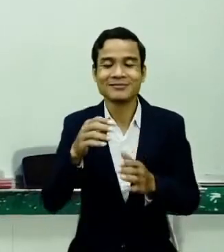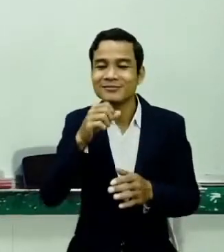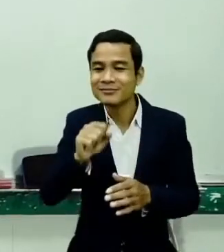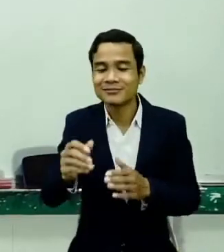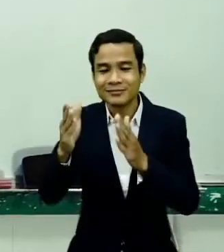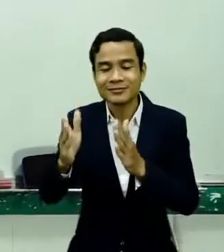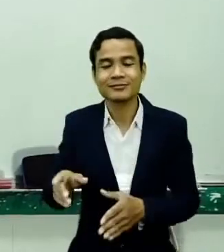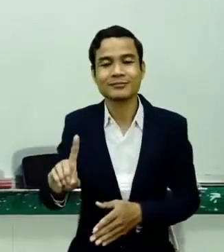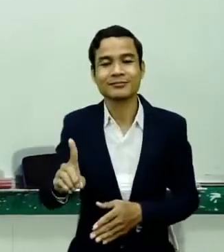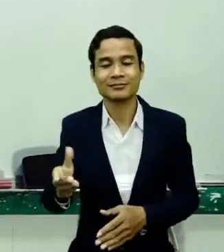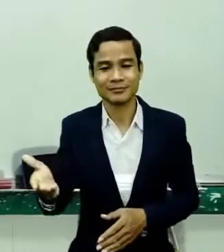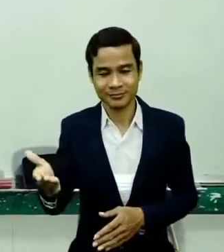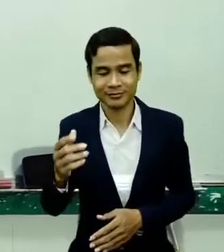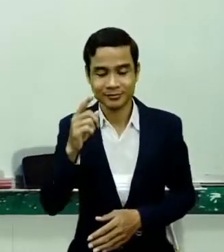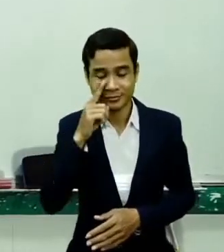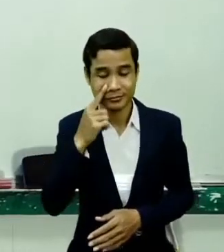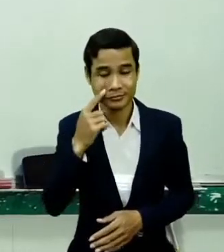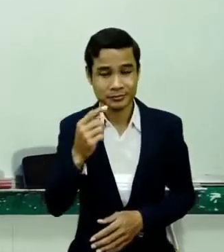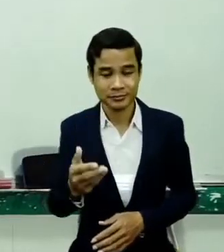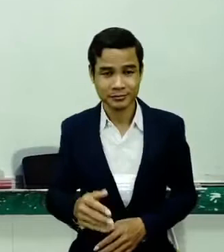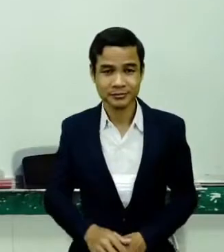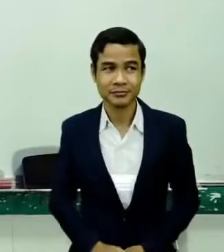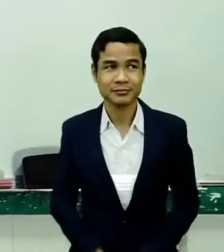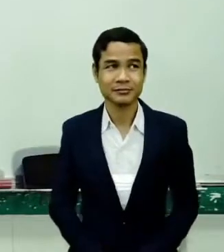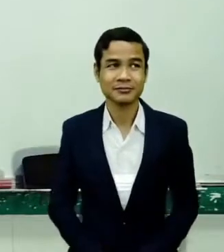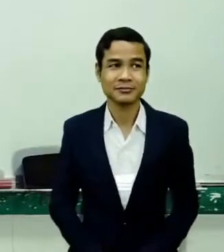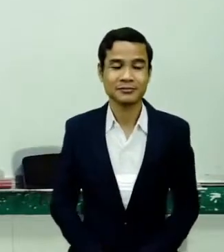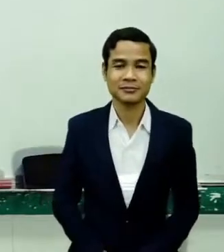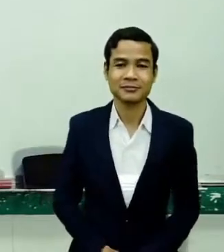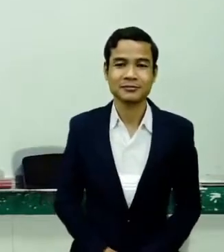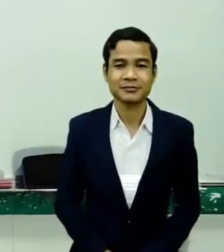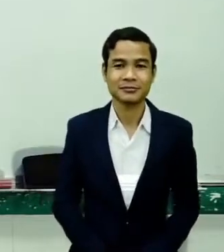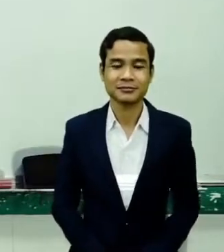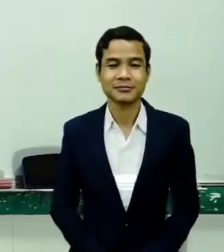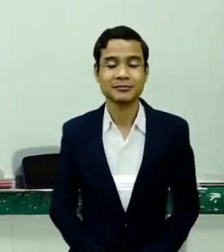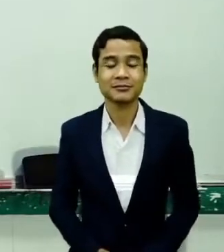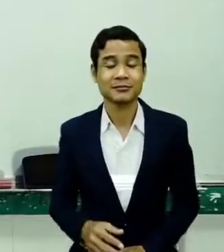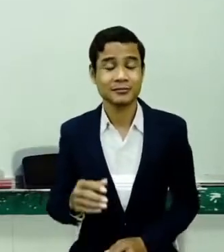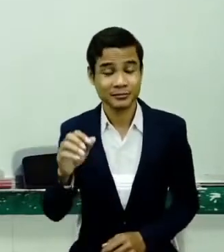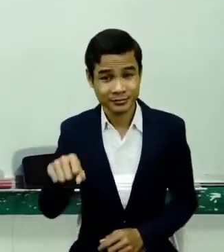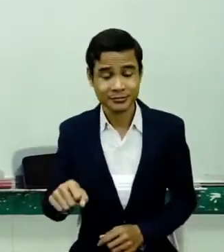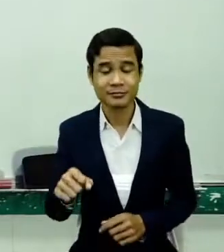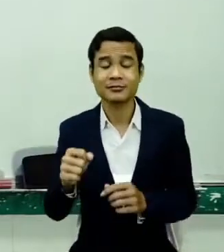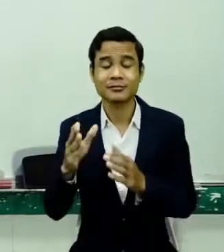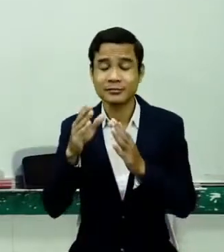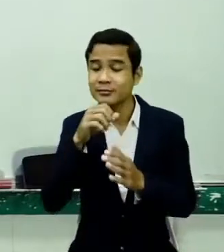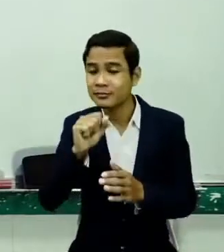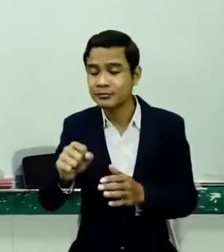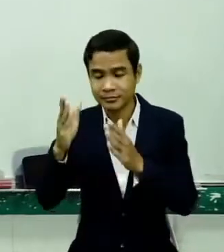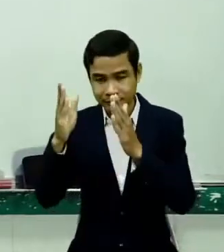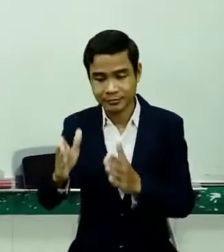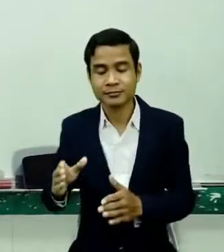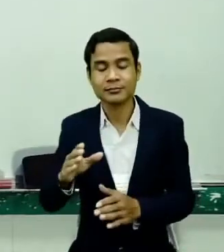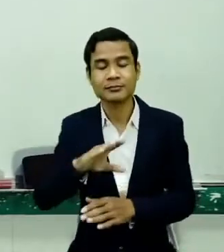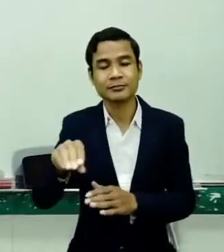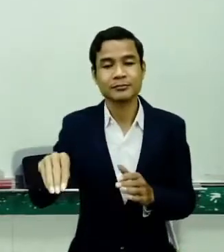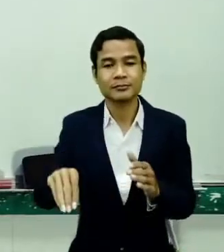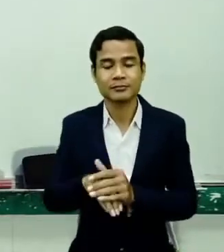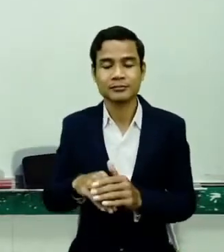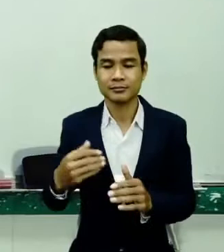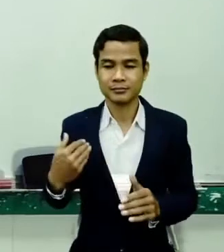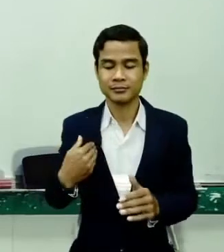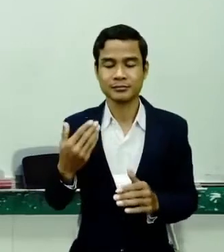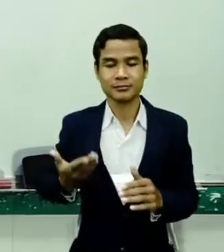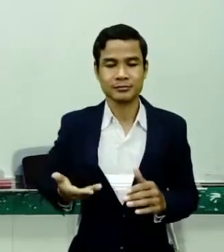សចាស់ចាមនុស្សចាស់គឺមនុស្សទាំងឡាយណាដែលមានអា